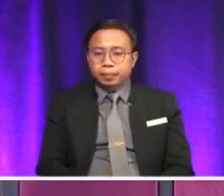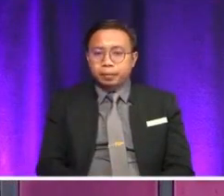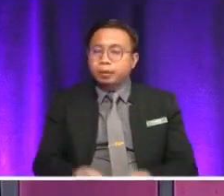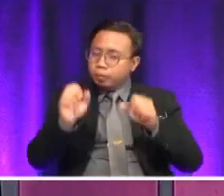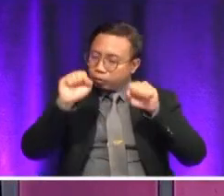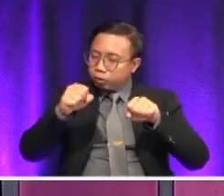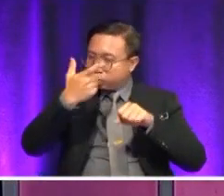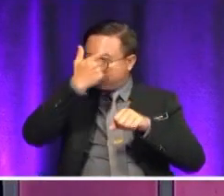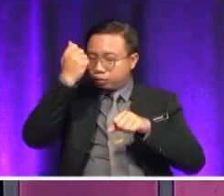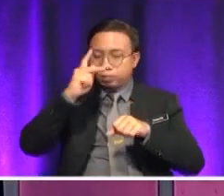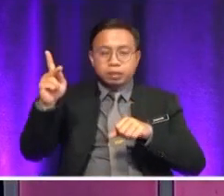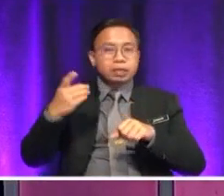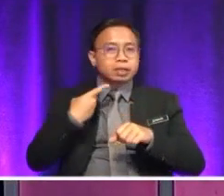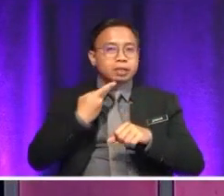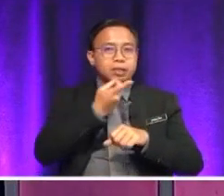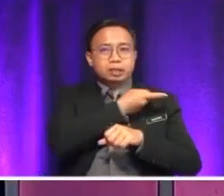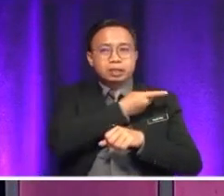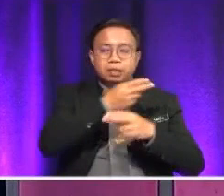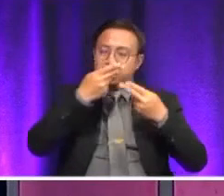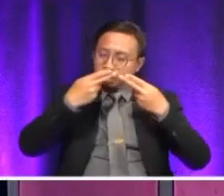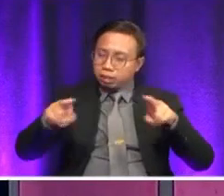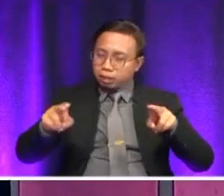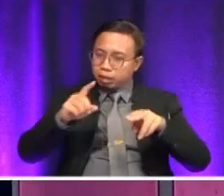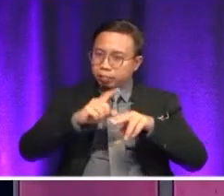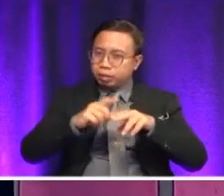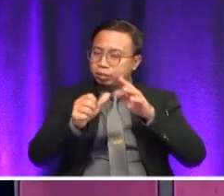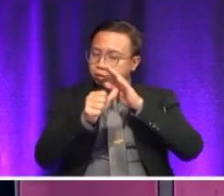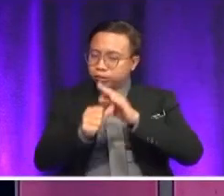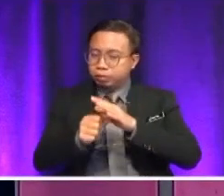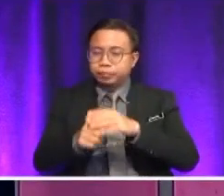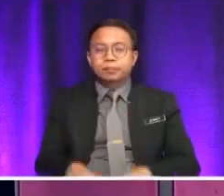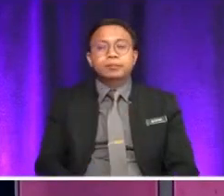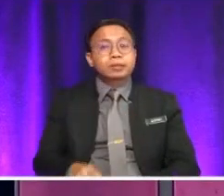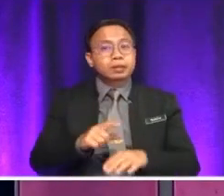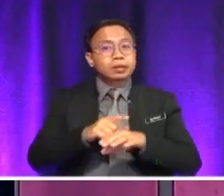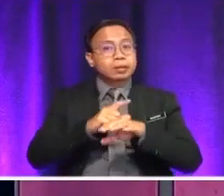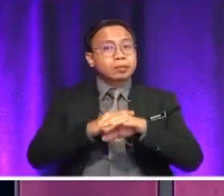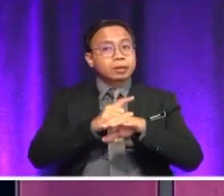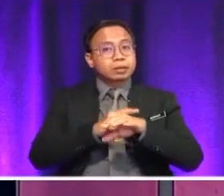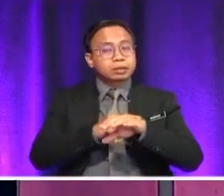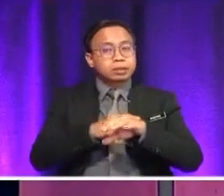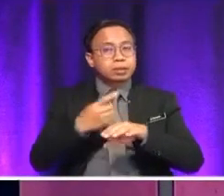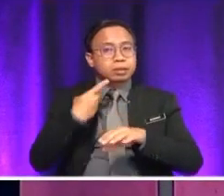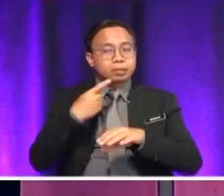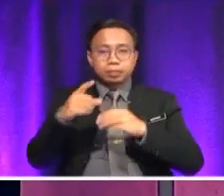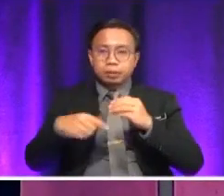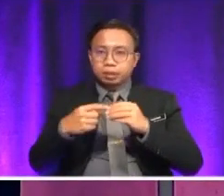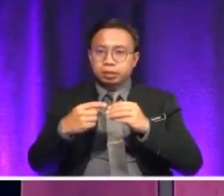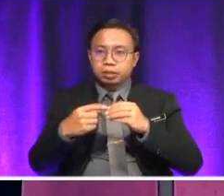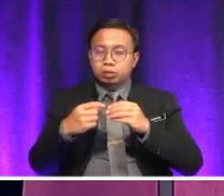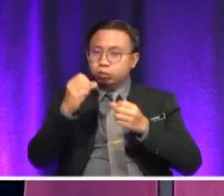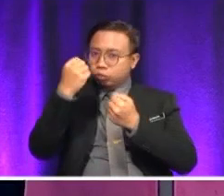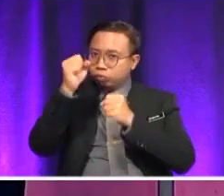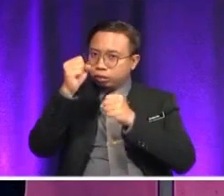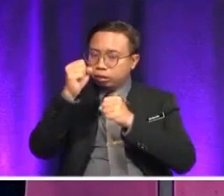boleh menyebabkan kita hilang sikit pada stres. Dan juga pada masa yang sama, bila kita beriadah, selalu